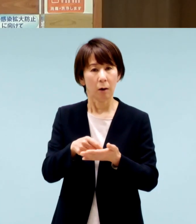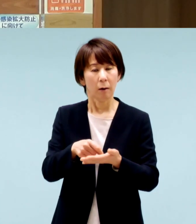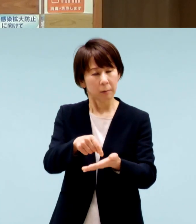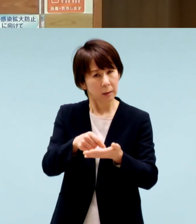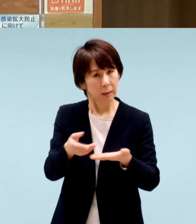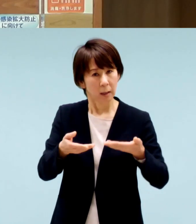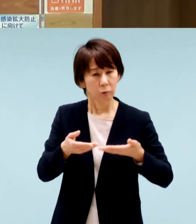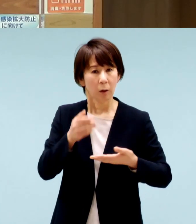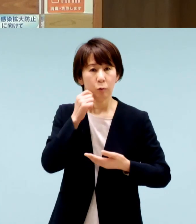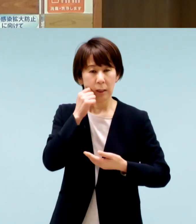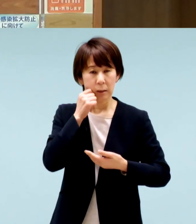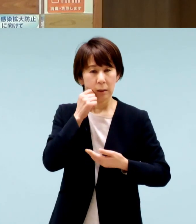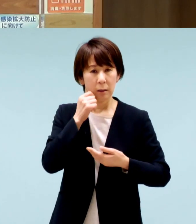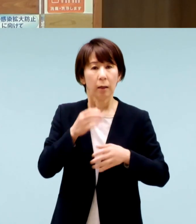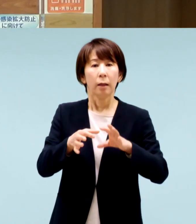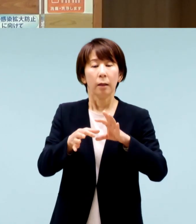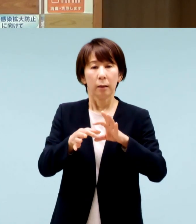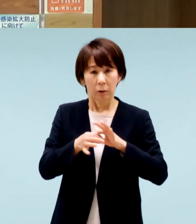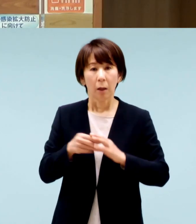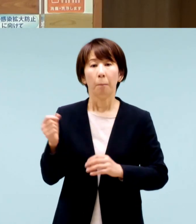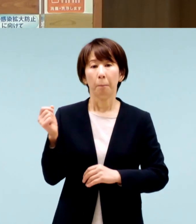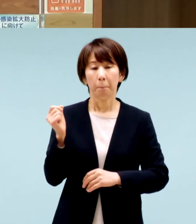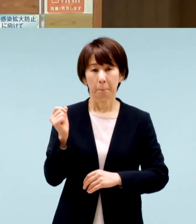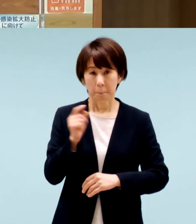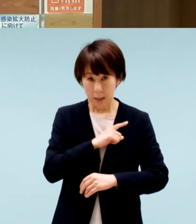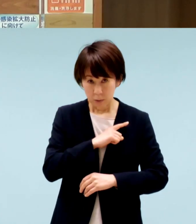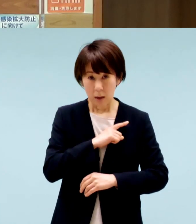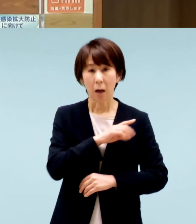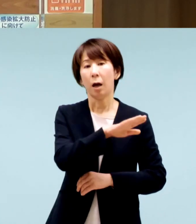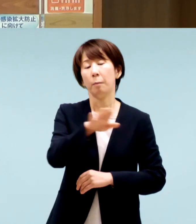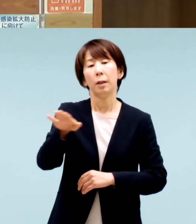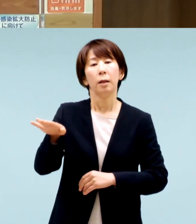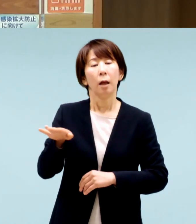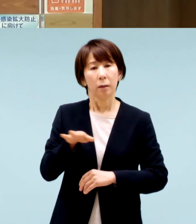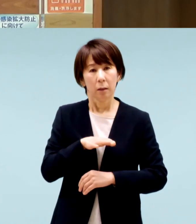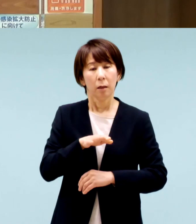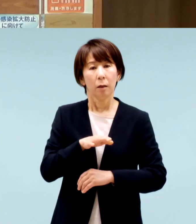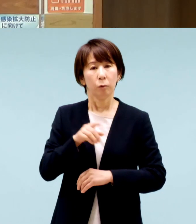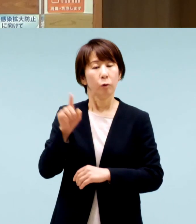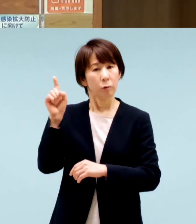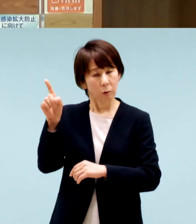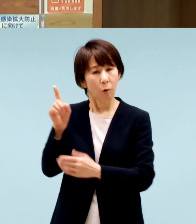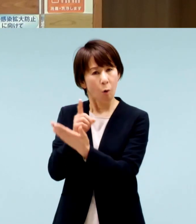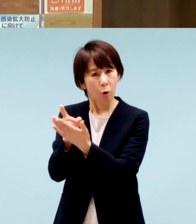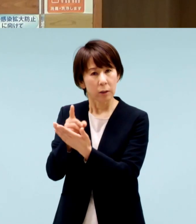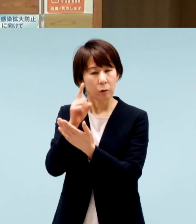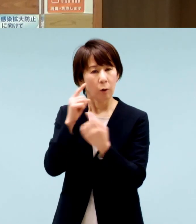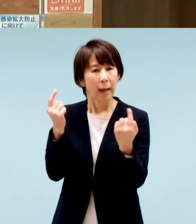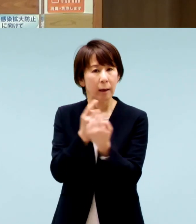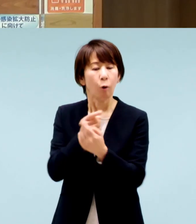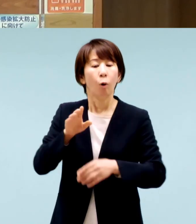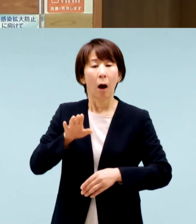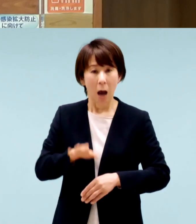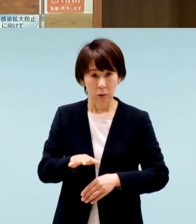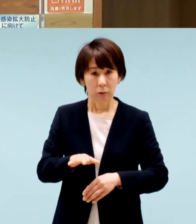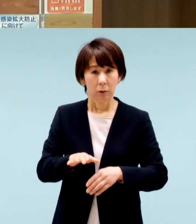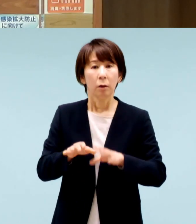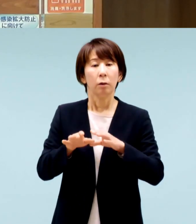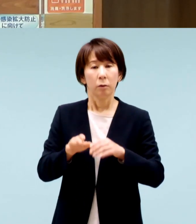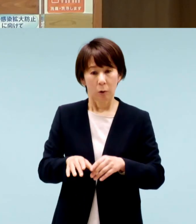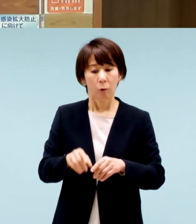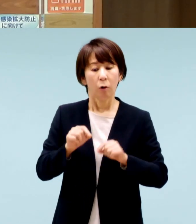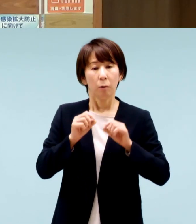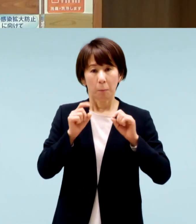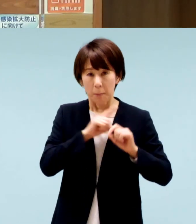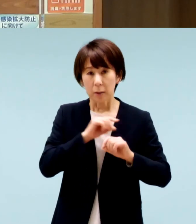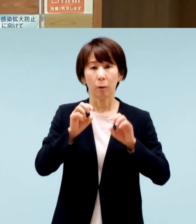食店、また団体に再度こういう状況変更がありますので、ぜひご申請いただきたいんですということで、